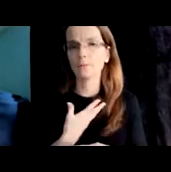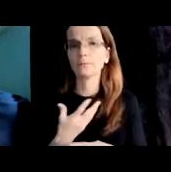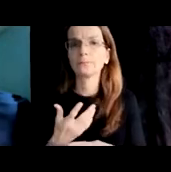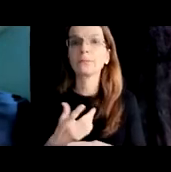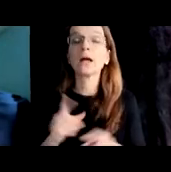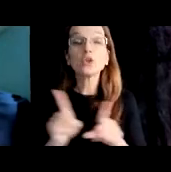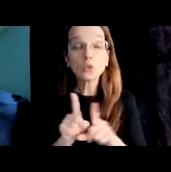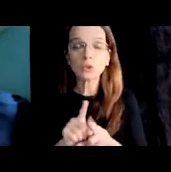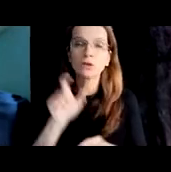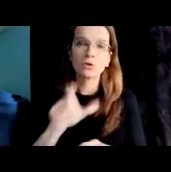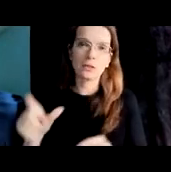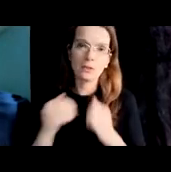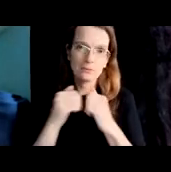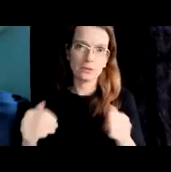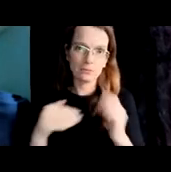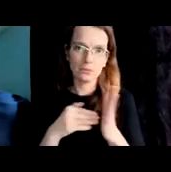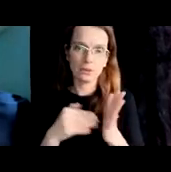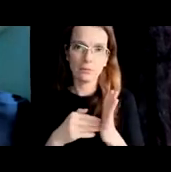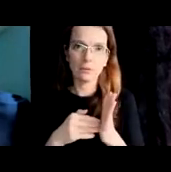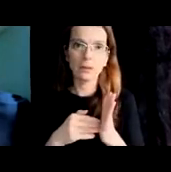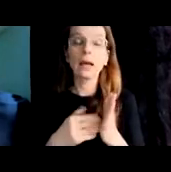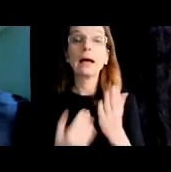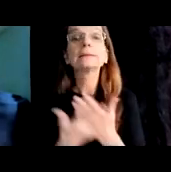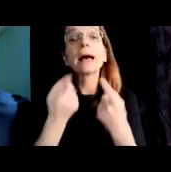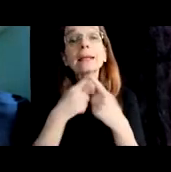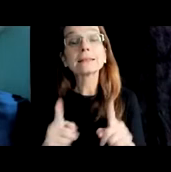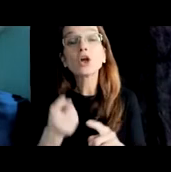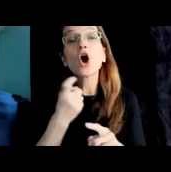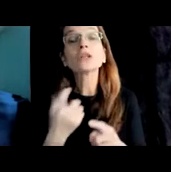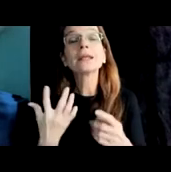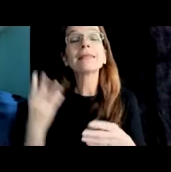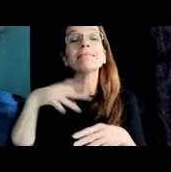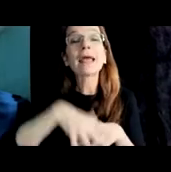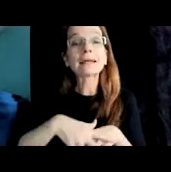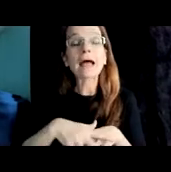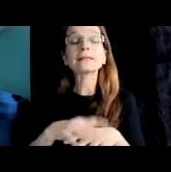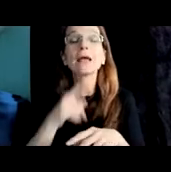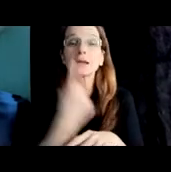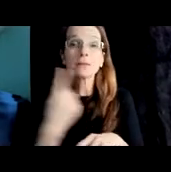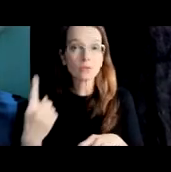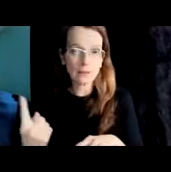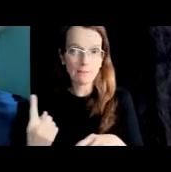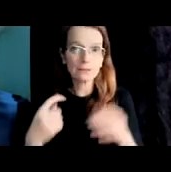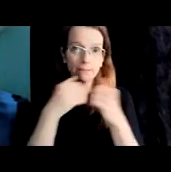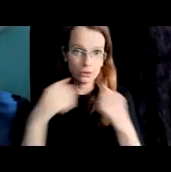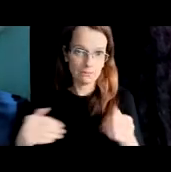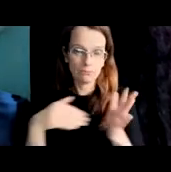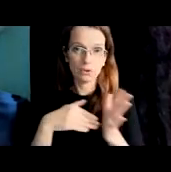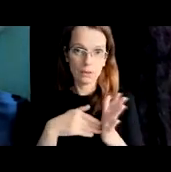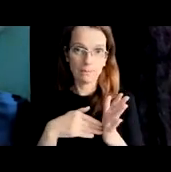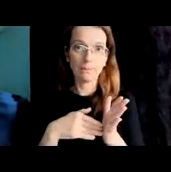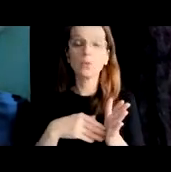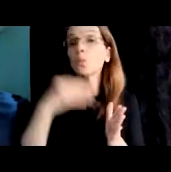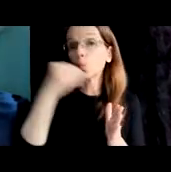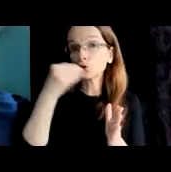s posebnimi potrebami, za razliko od integracije, kjer se posamezniki s posebnimi potrebami